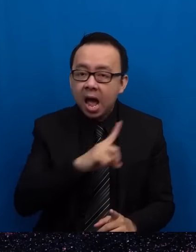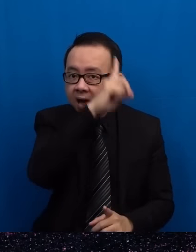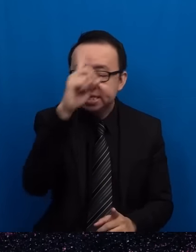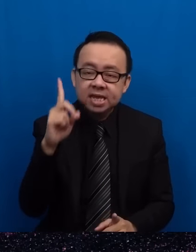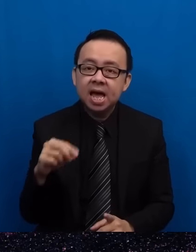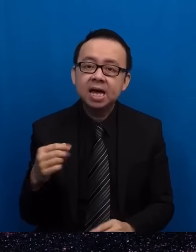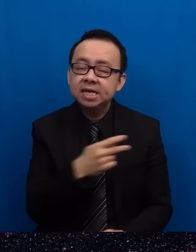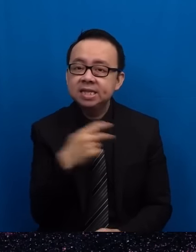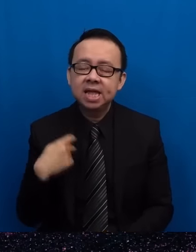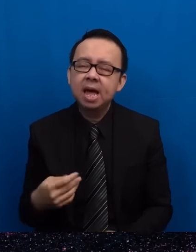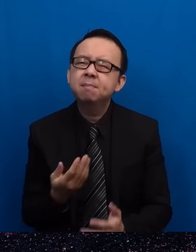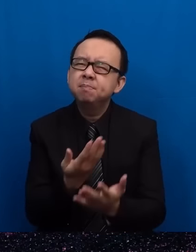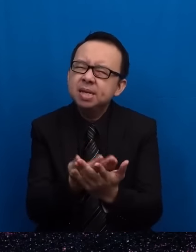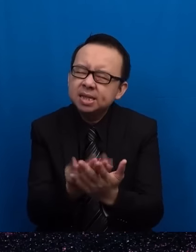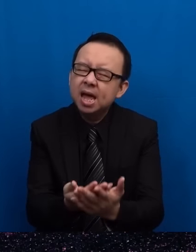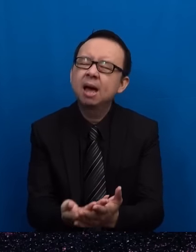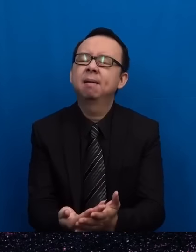Itu aja.